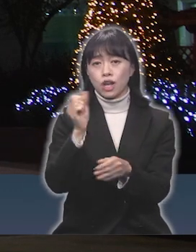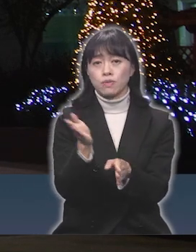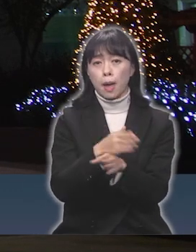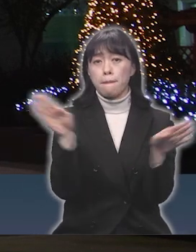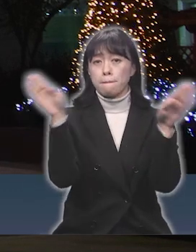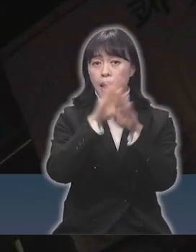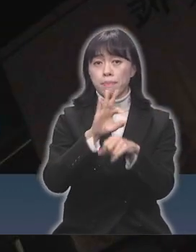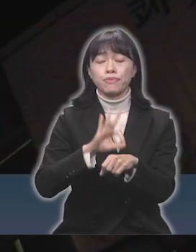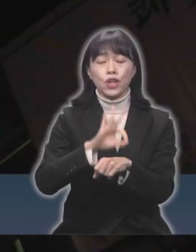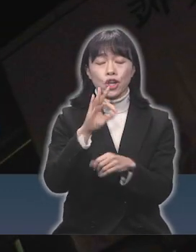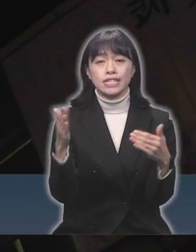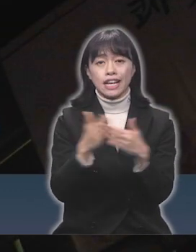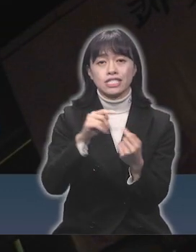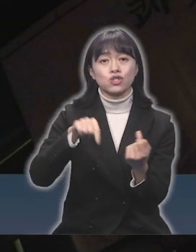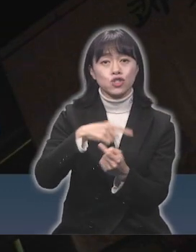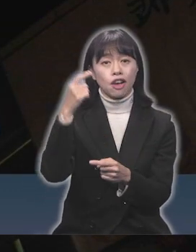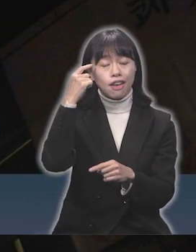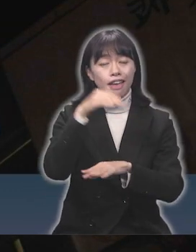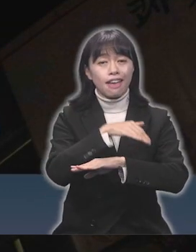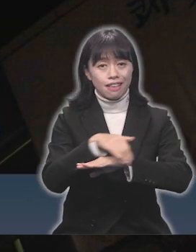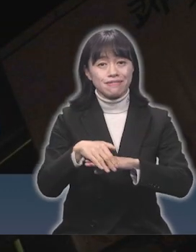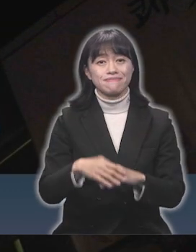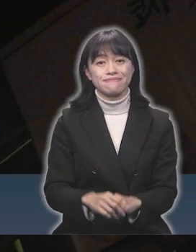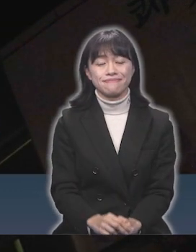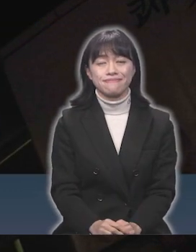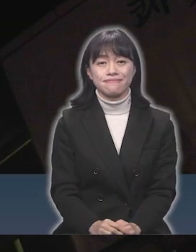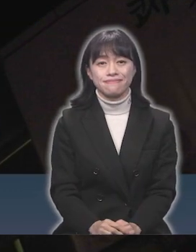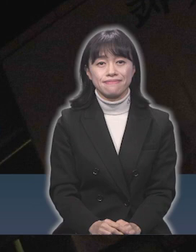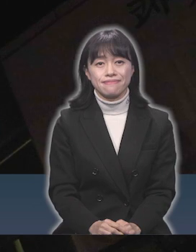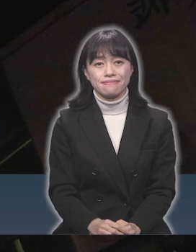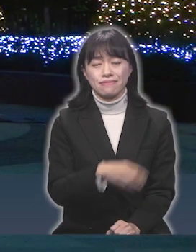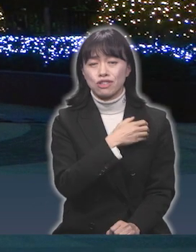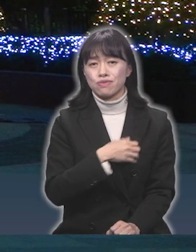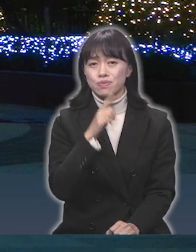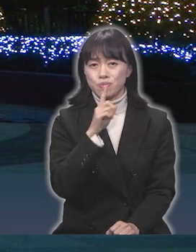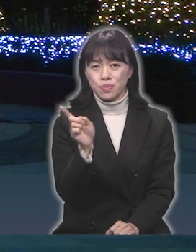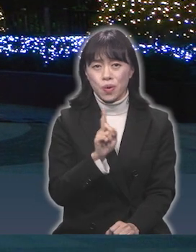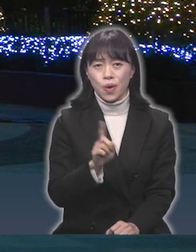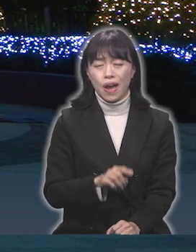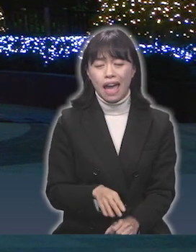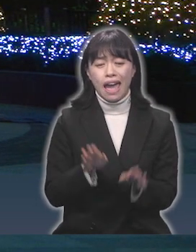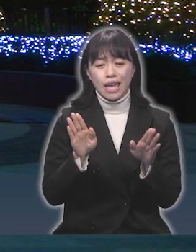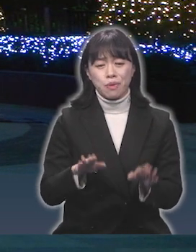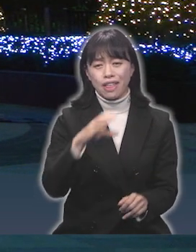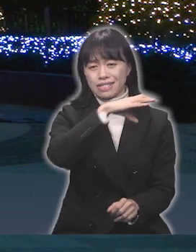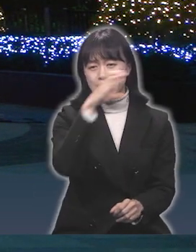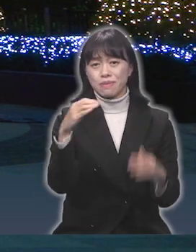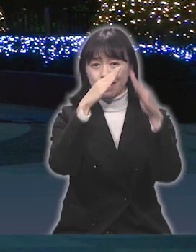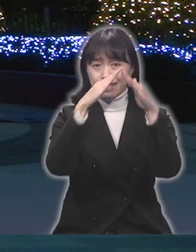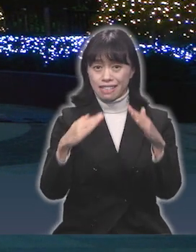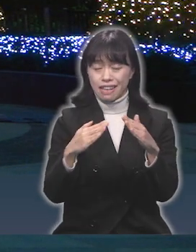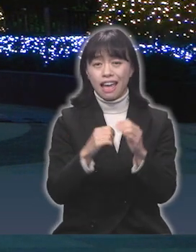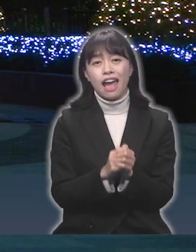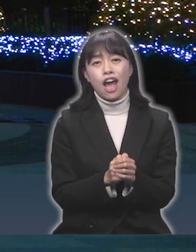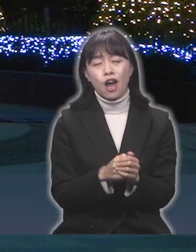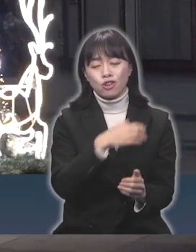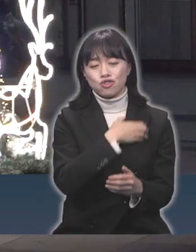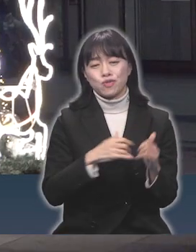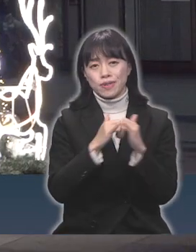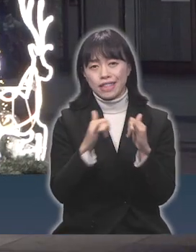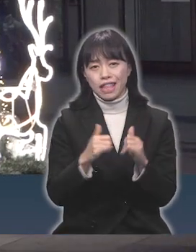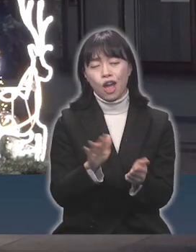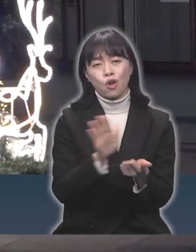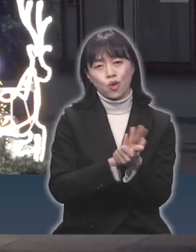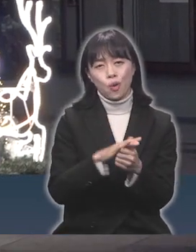오후 5시부터는 군은 이번에 설치된 크리스마스 트리가 구민들에게 위로와